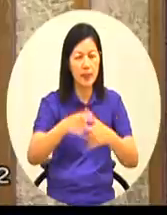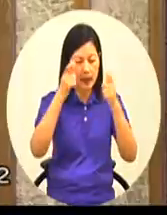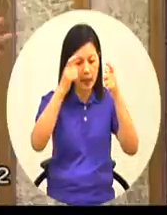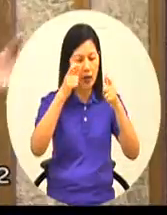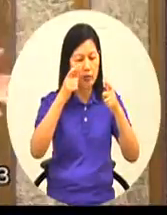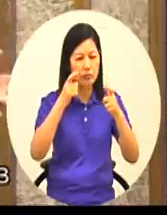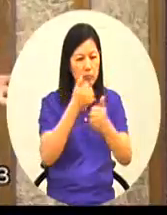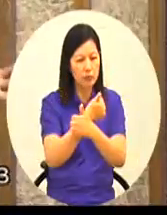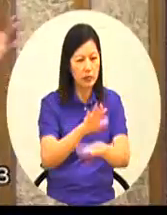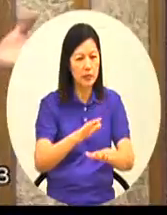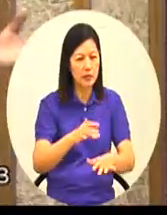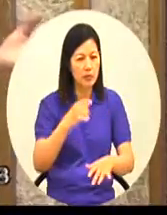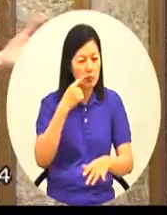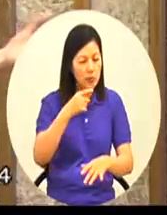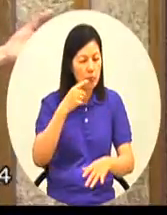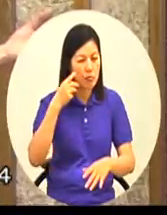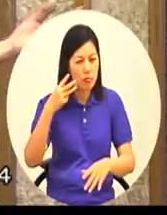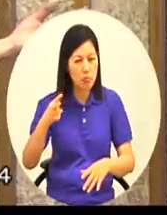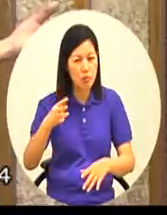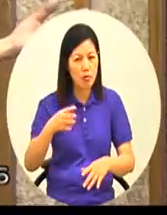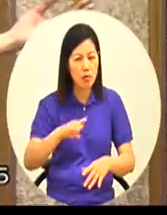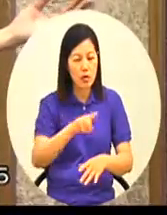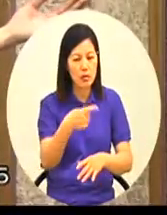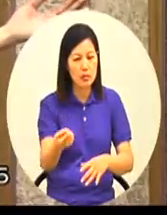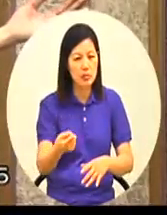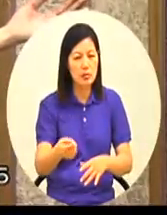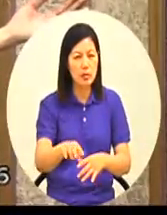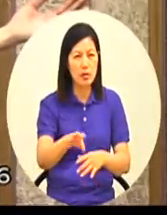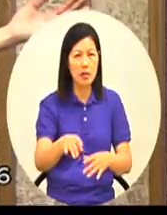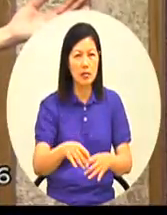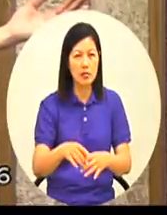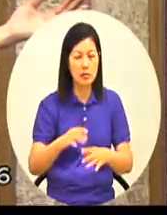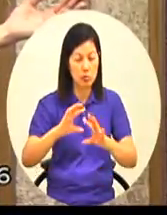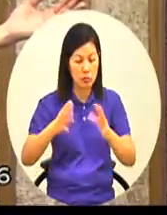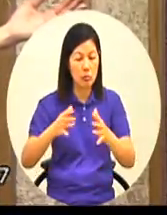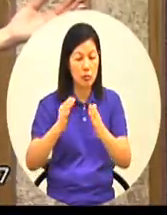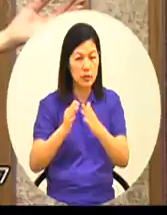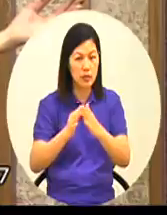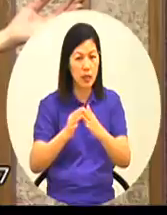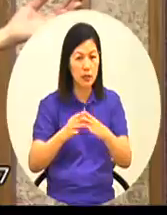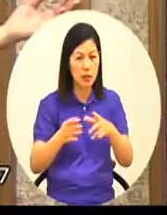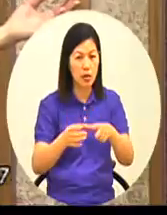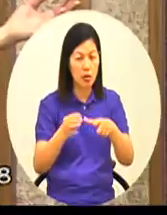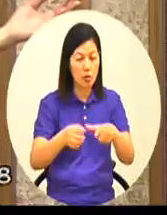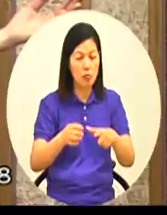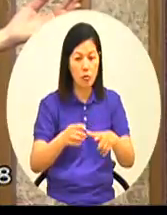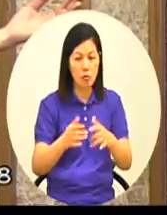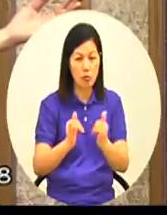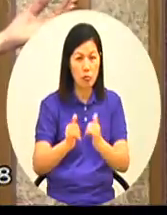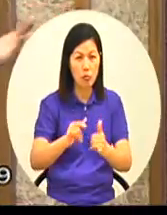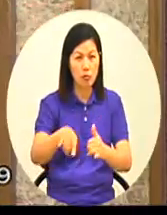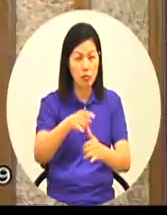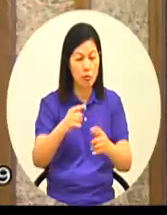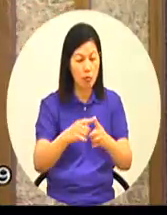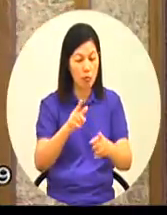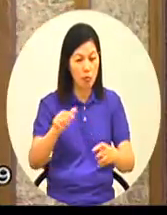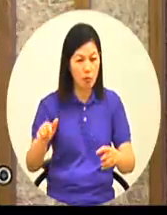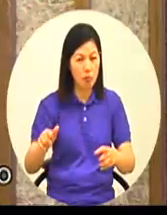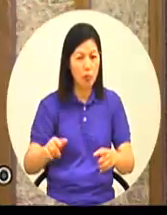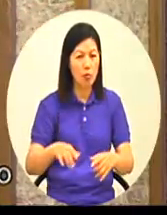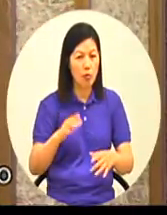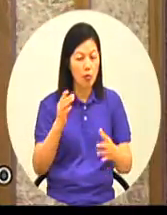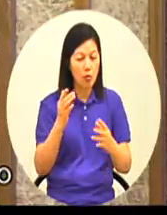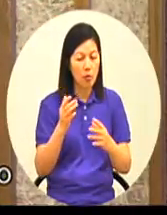验，一个月到三个月，我们不知道他是不是接下来是他国家的一个公众人物，或者是很有实力的商业人士这样子。所以我们明年